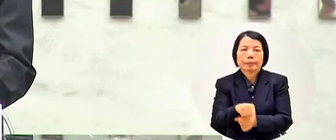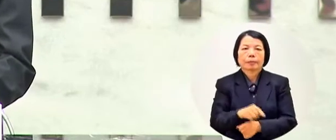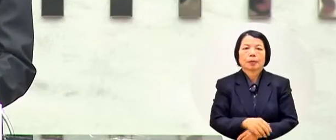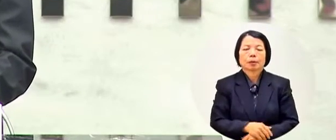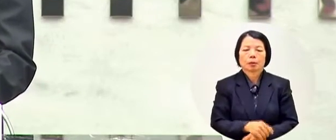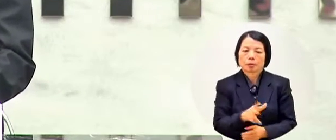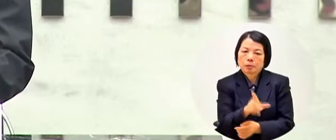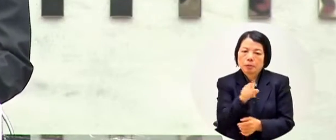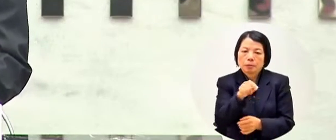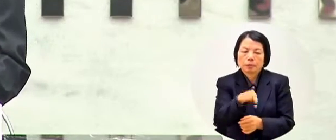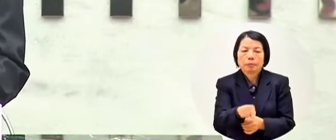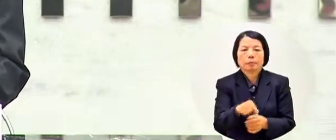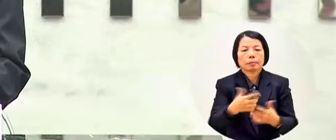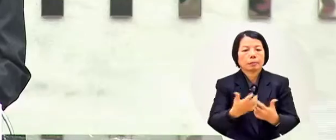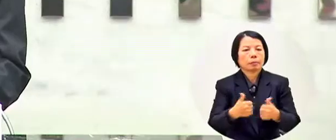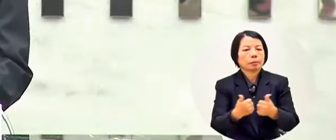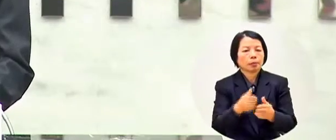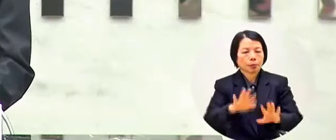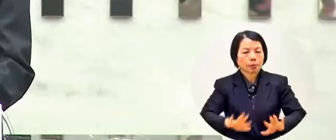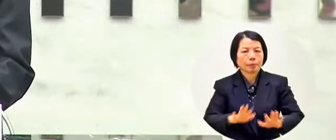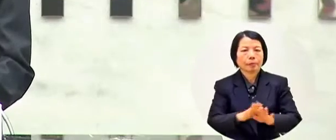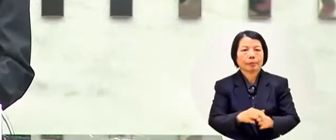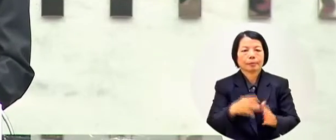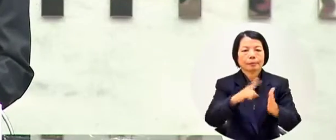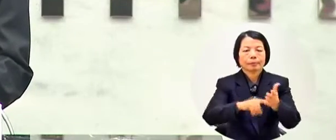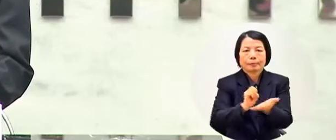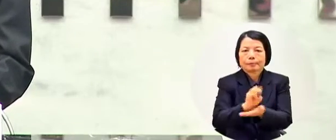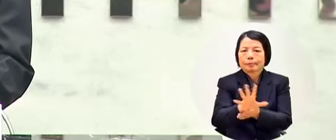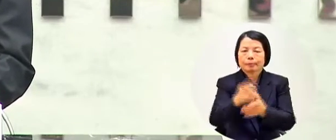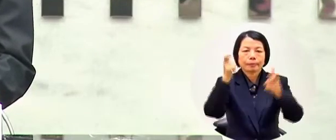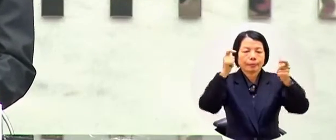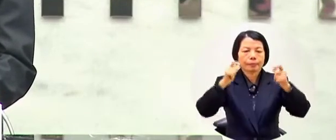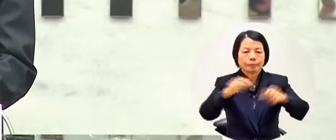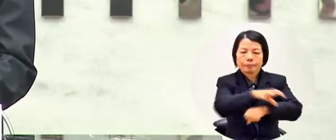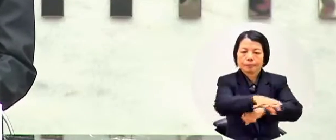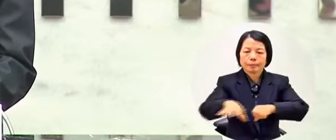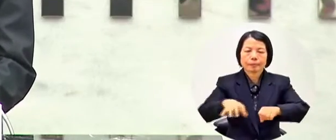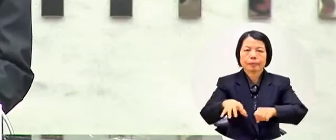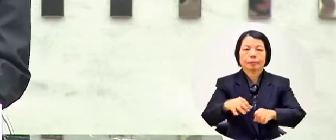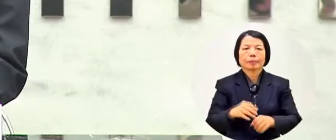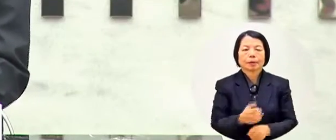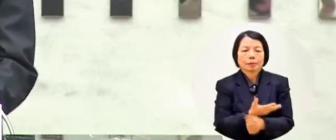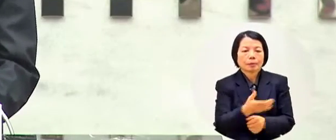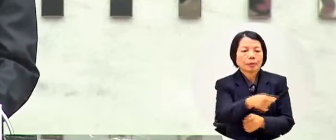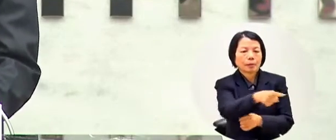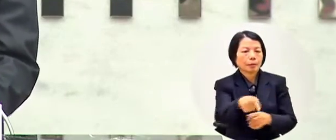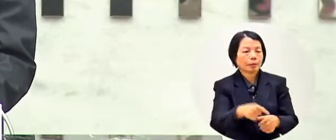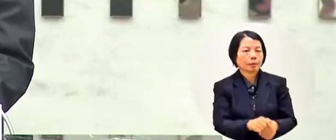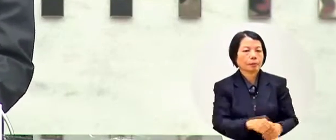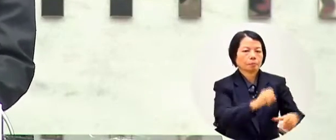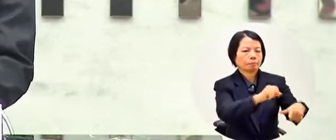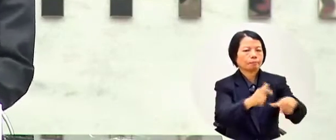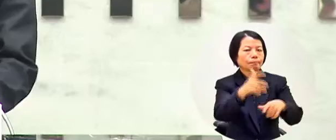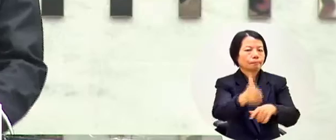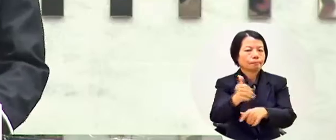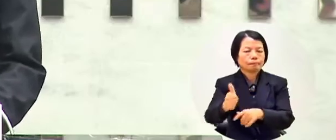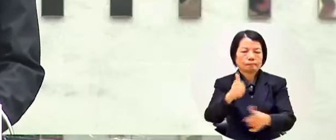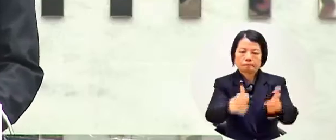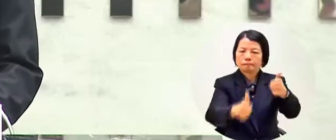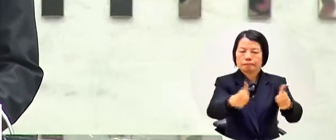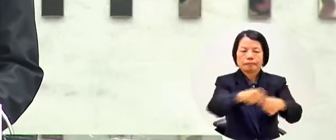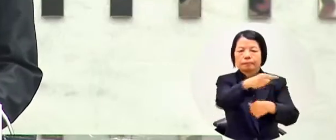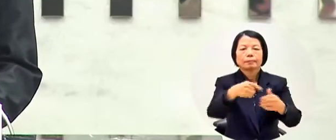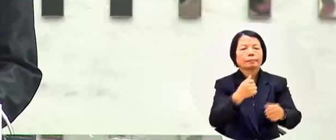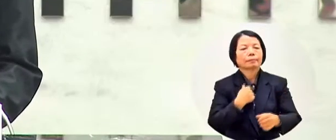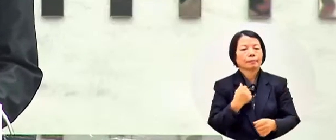会，向他们简报高雄的投资环境，可以让各地企业朋友多多了解高雄，进而投资